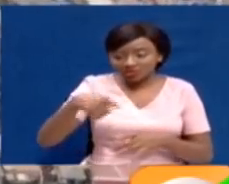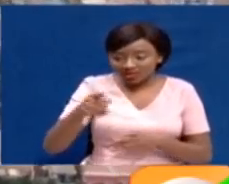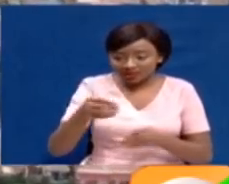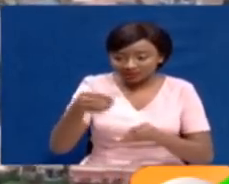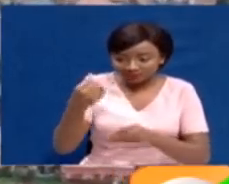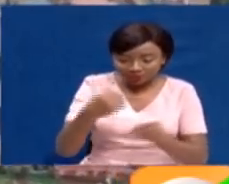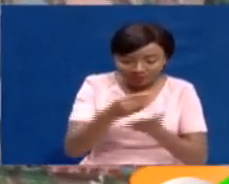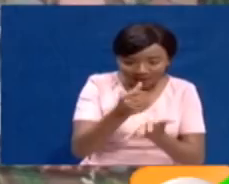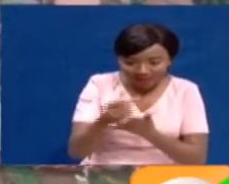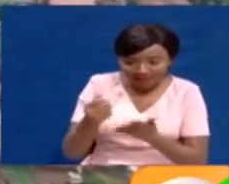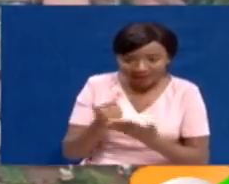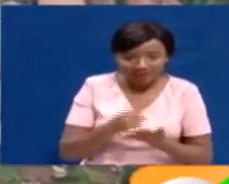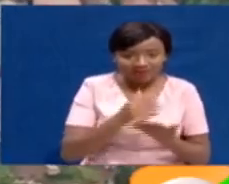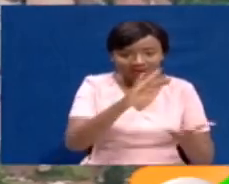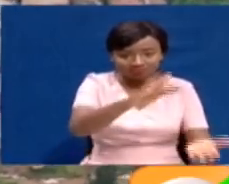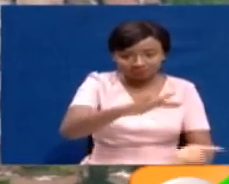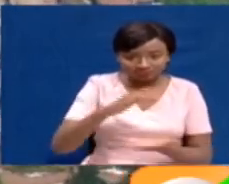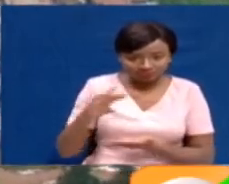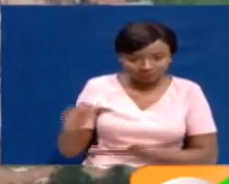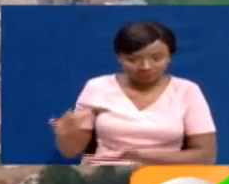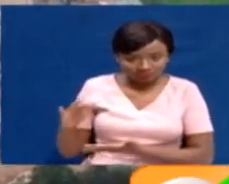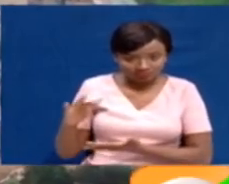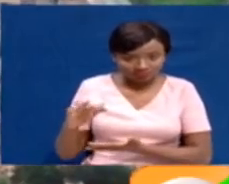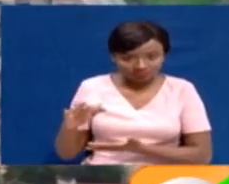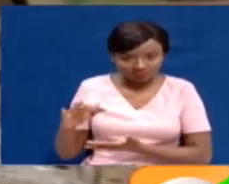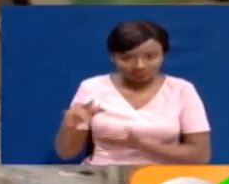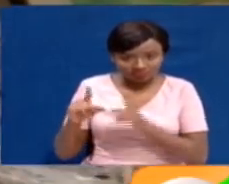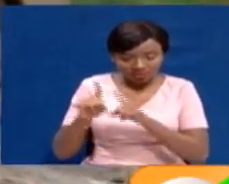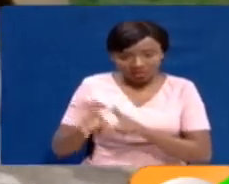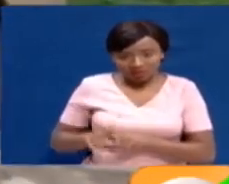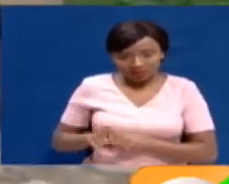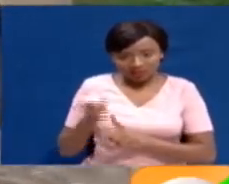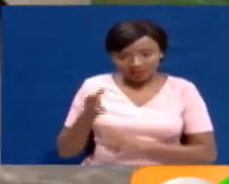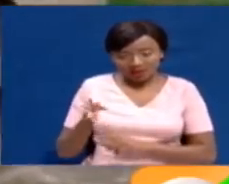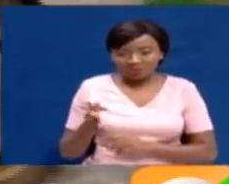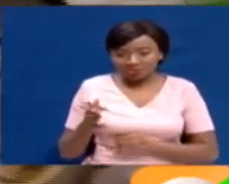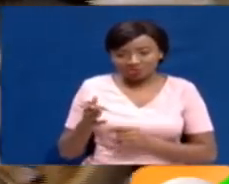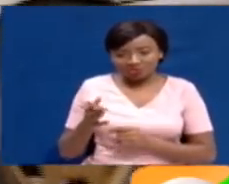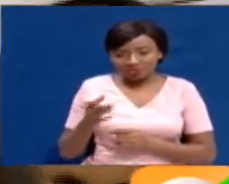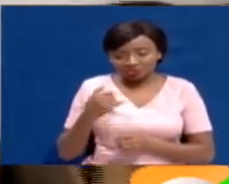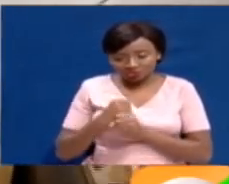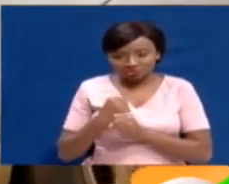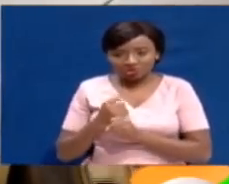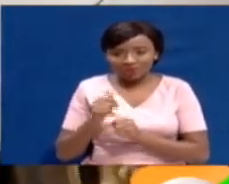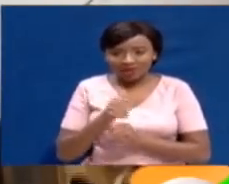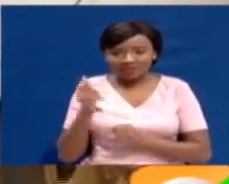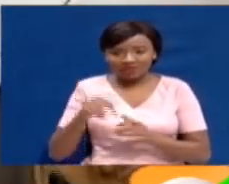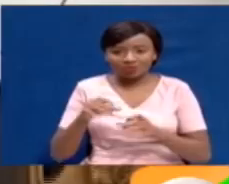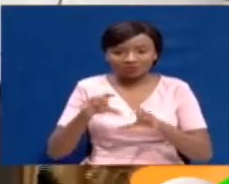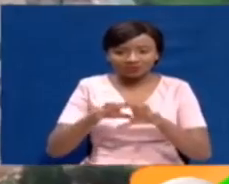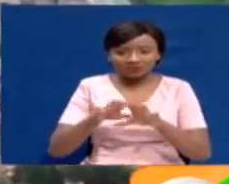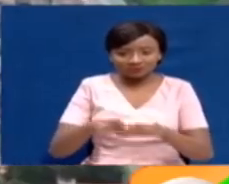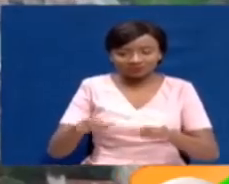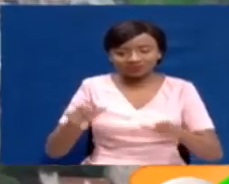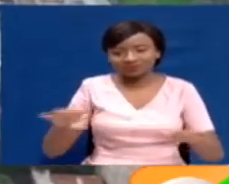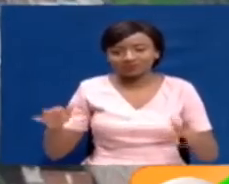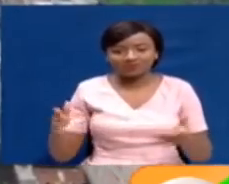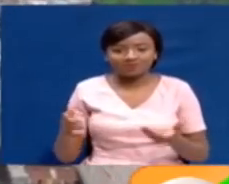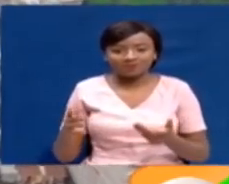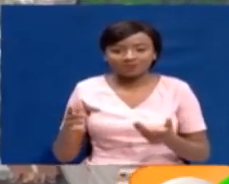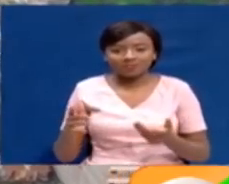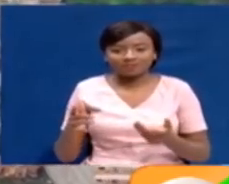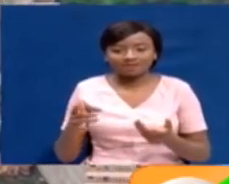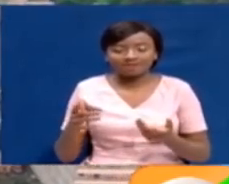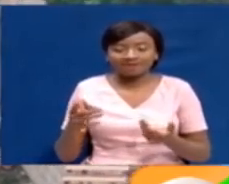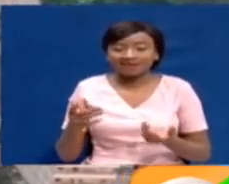haraka. Unaona? Na pia hapa kuna kazi pia ya kupanga na pia kuhudumia sasa watu. So ni kazi